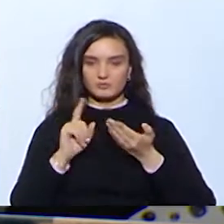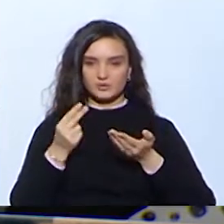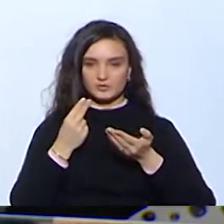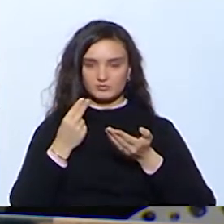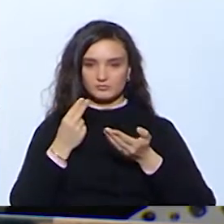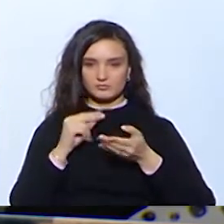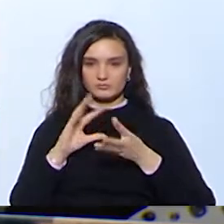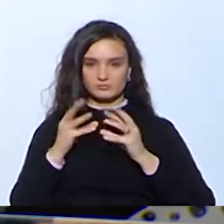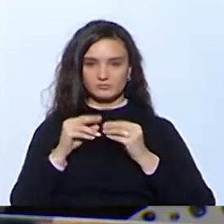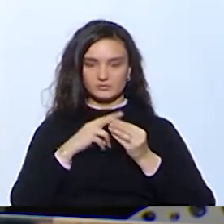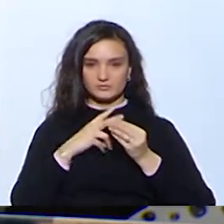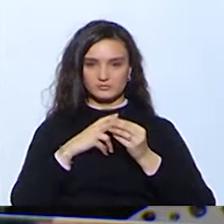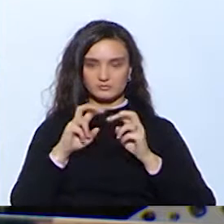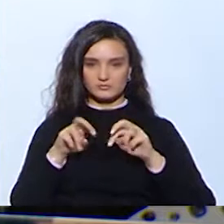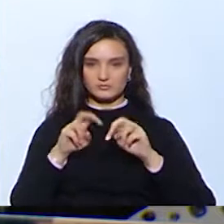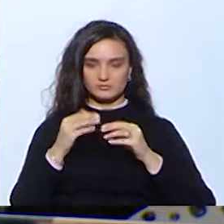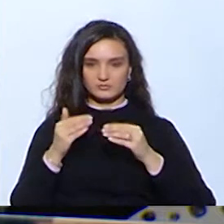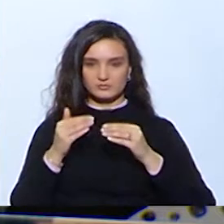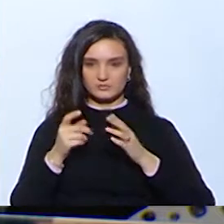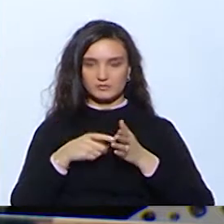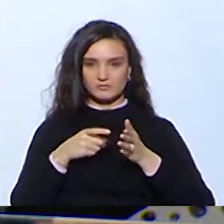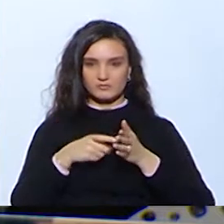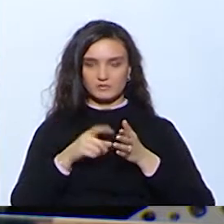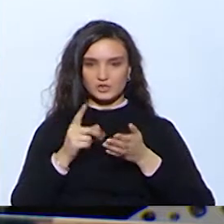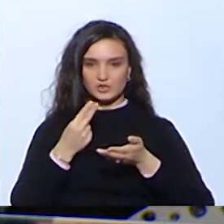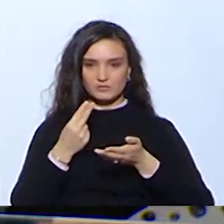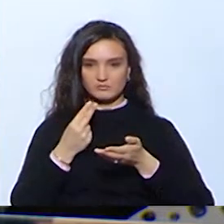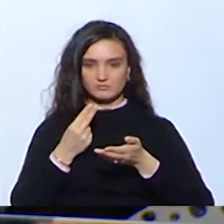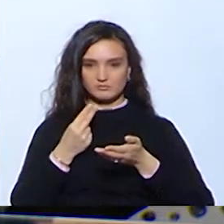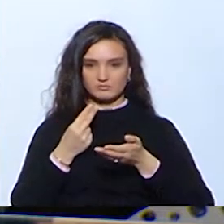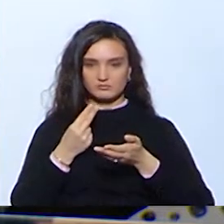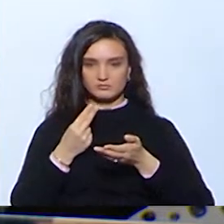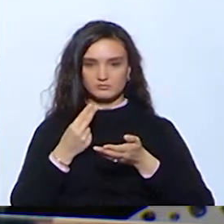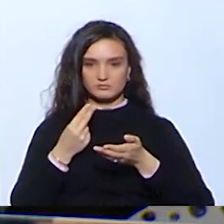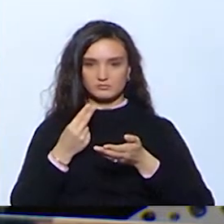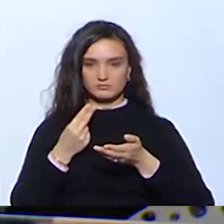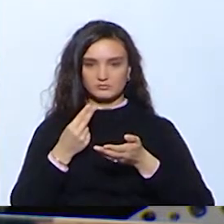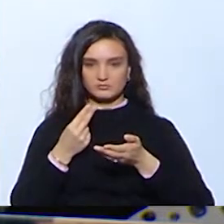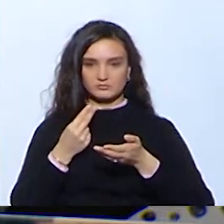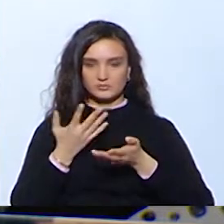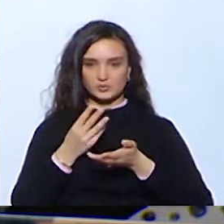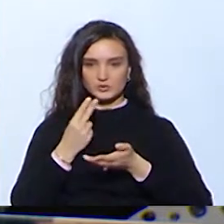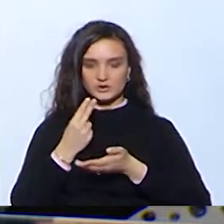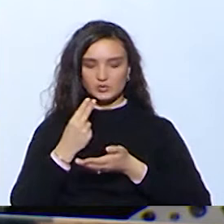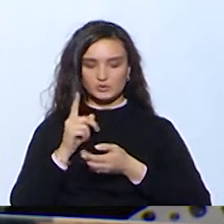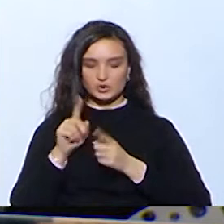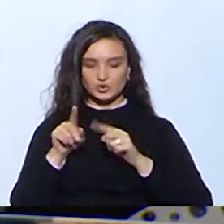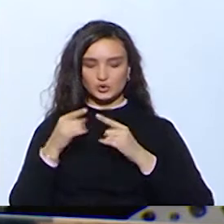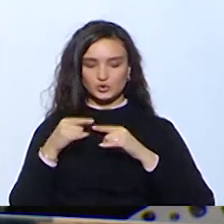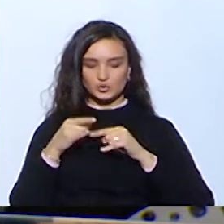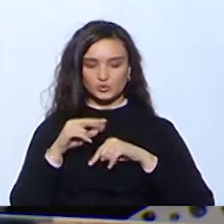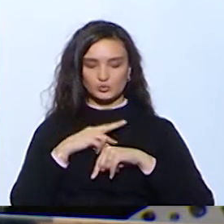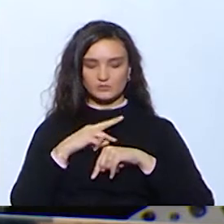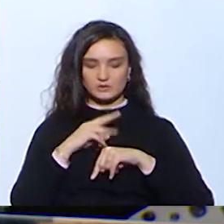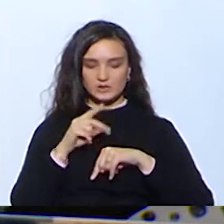მე საერთოდ მიყვას საყოველთაო სული გამოკვლევა და ესა და თუ საჭმელს ზოგიერთი შოკოლადი